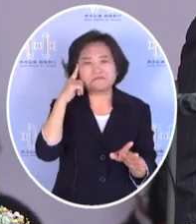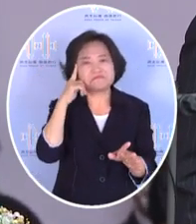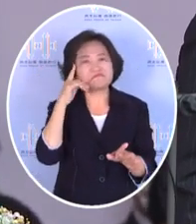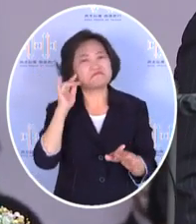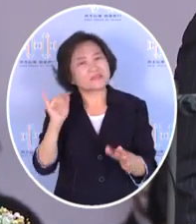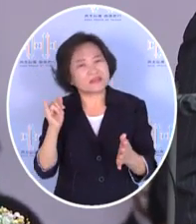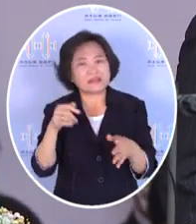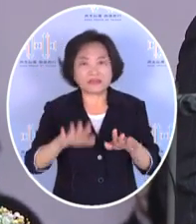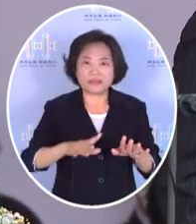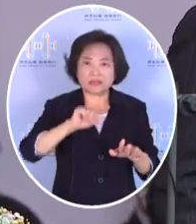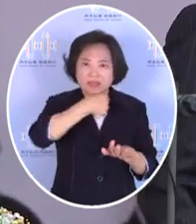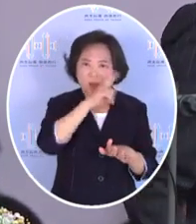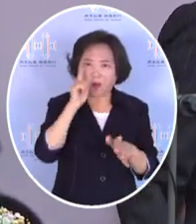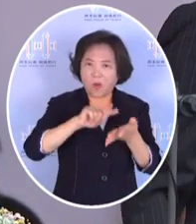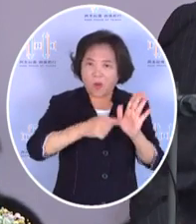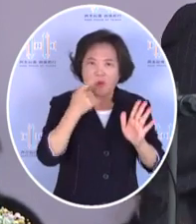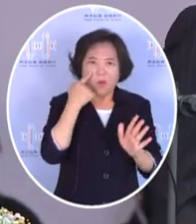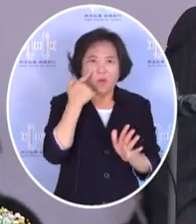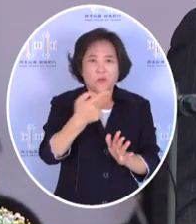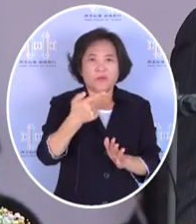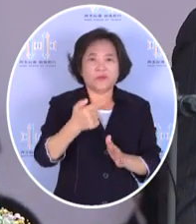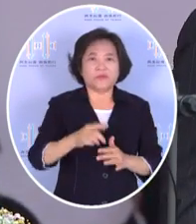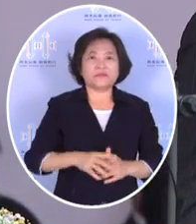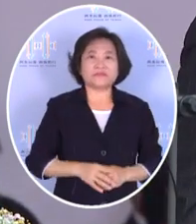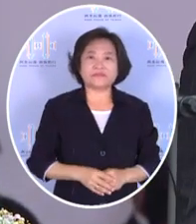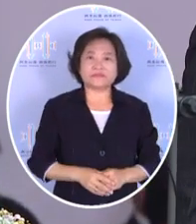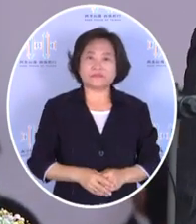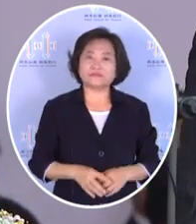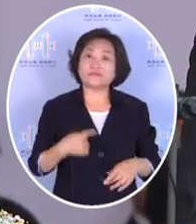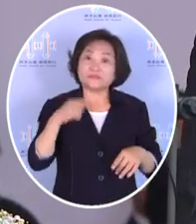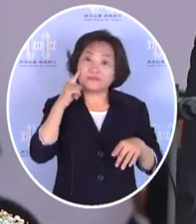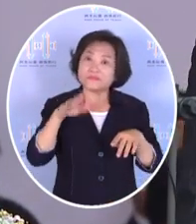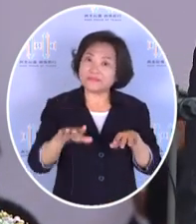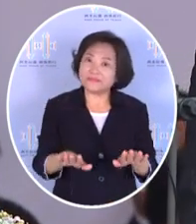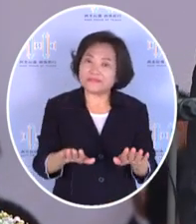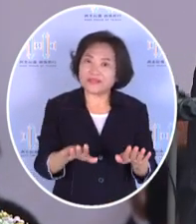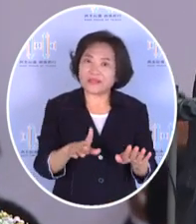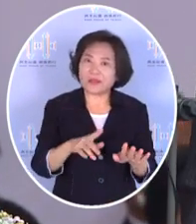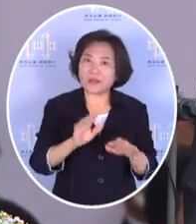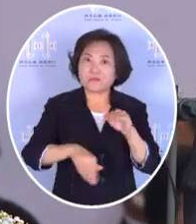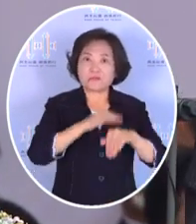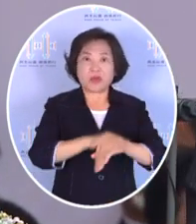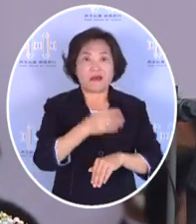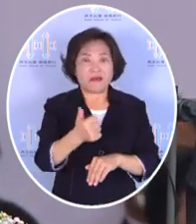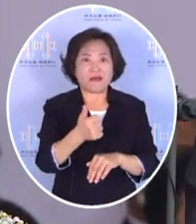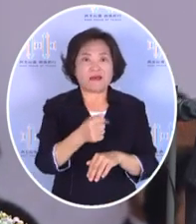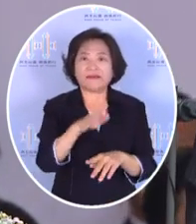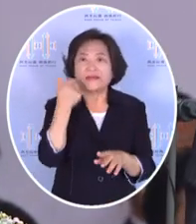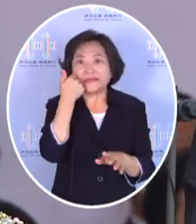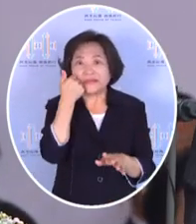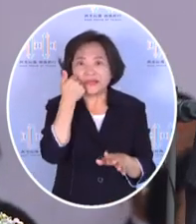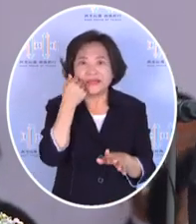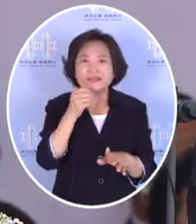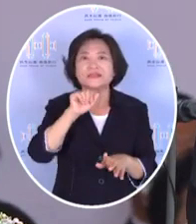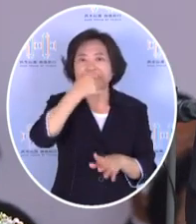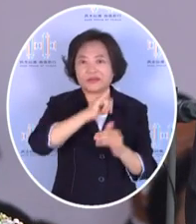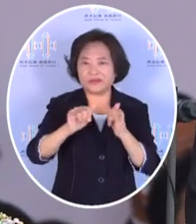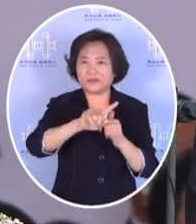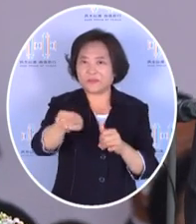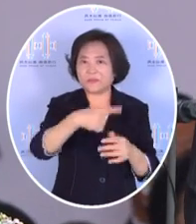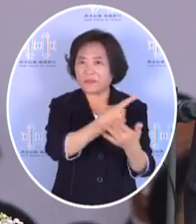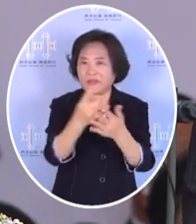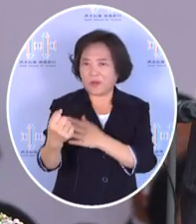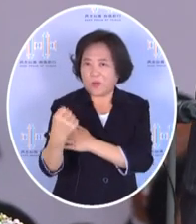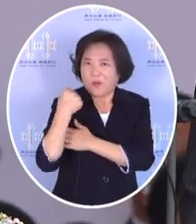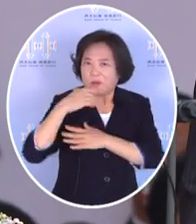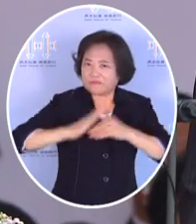的亮眼。这样的成就要归功于全体台湾人民的团结